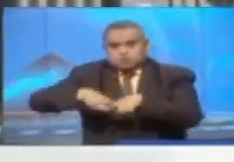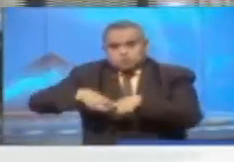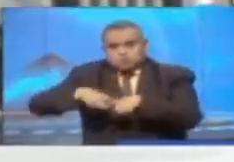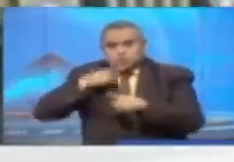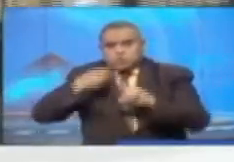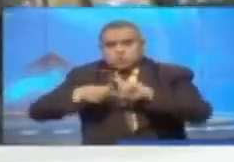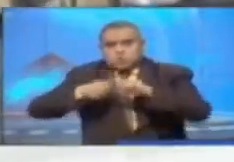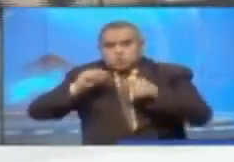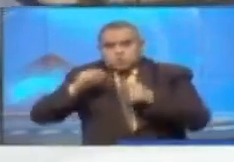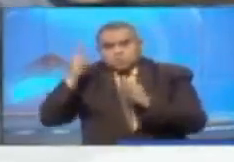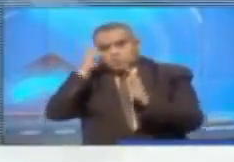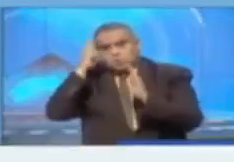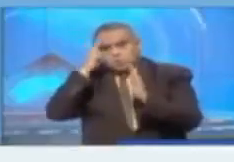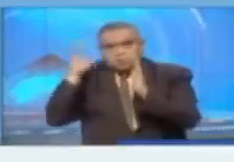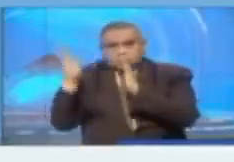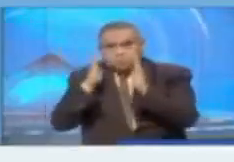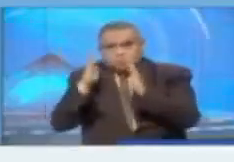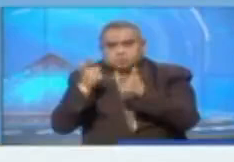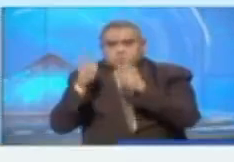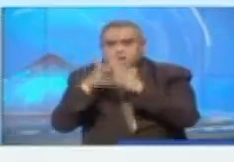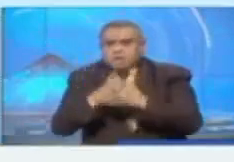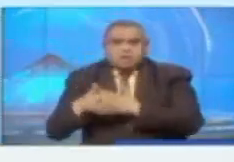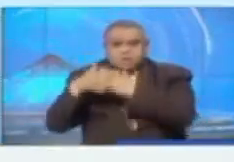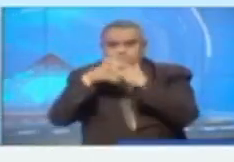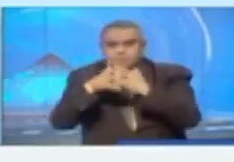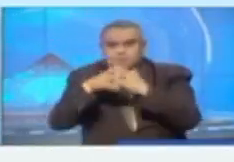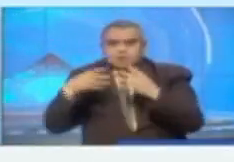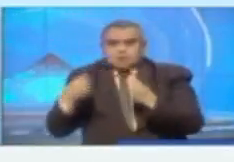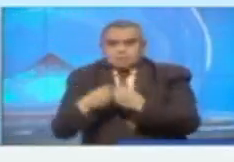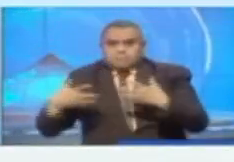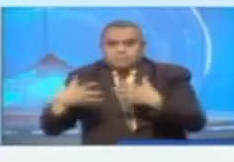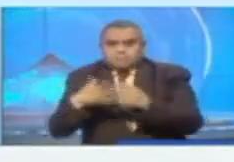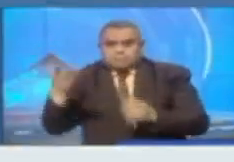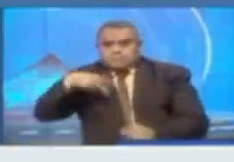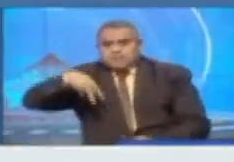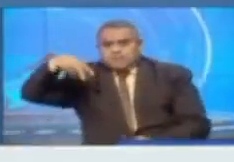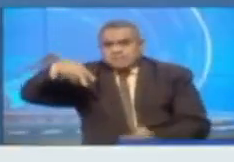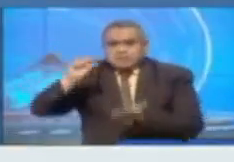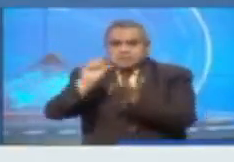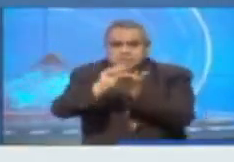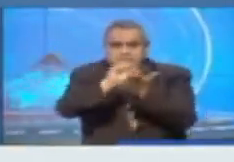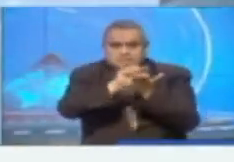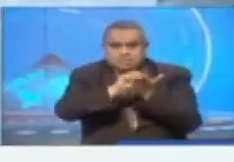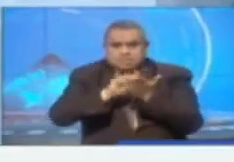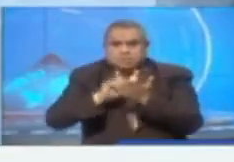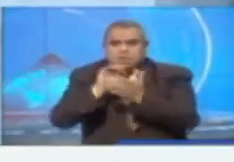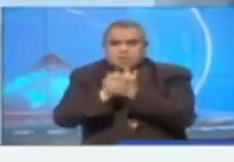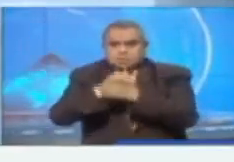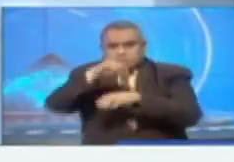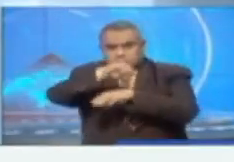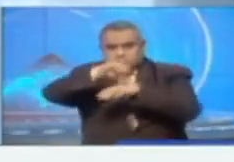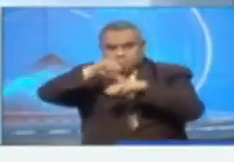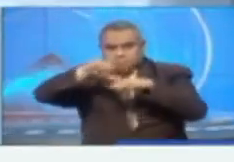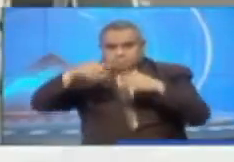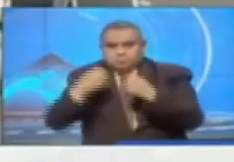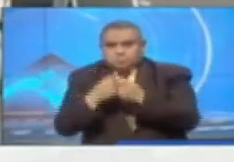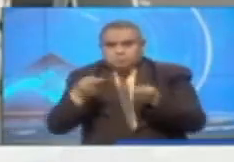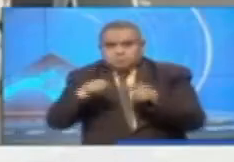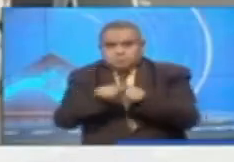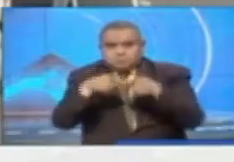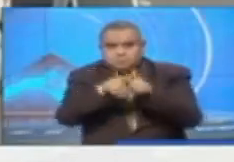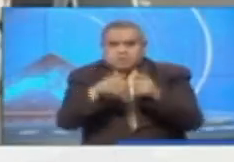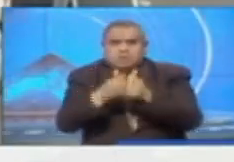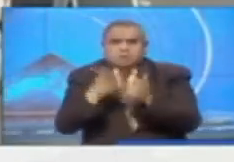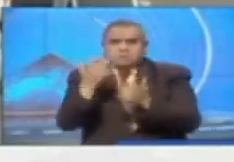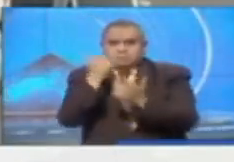والقبرصية والسعودية والأمريكية وبمشاركة ثمان دول شقيقة وصديقة بصفة مراقب. وكان